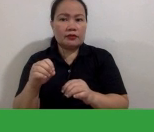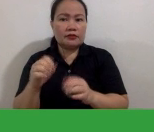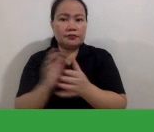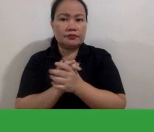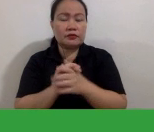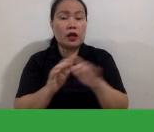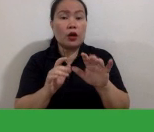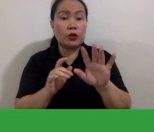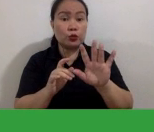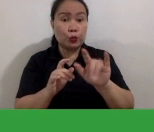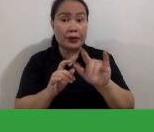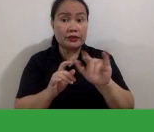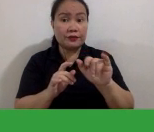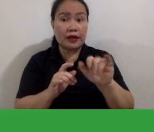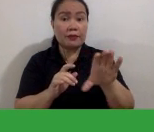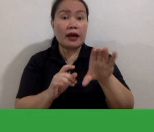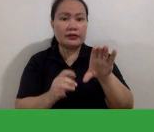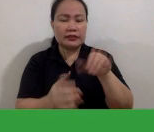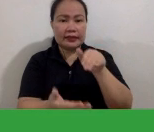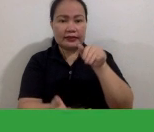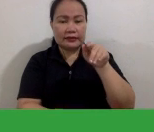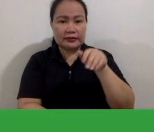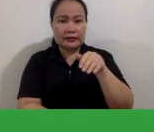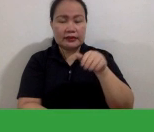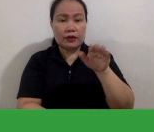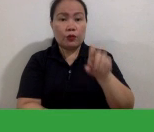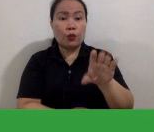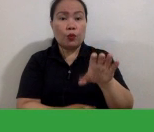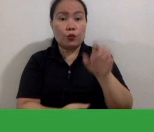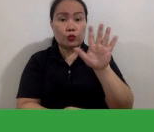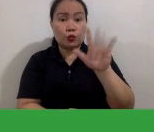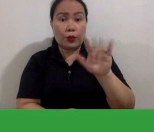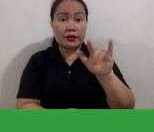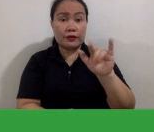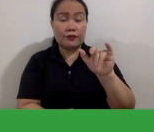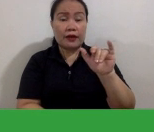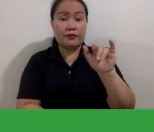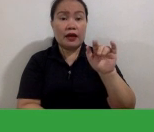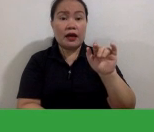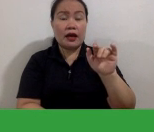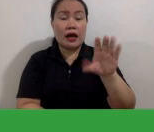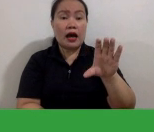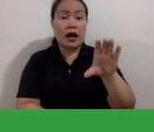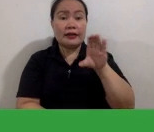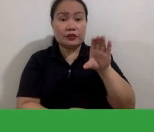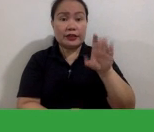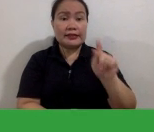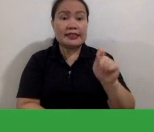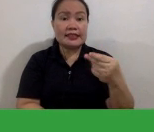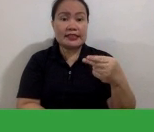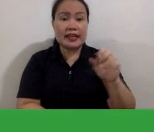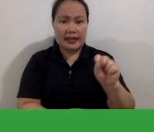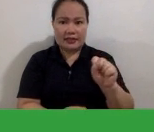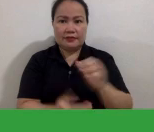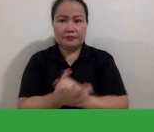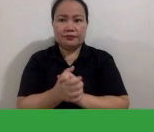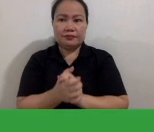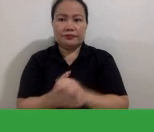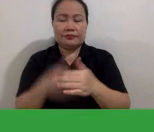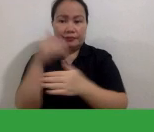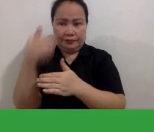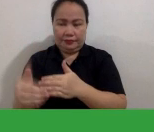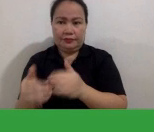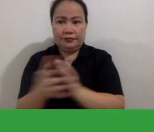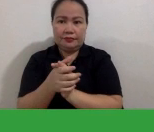tens, hundreds. So, dito natin ilalagay si 25 kasi ones, tens, hundreds. So, ayun po siya.